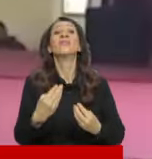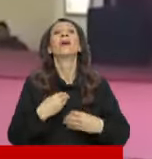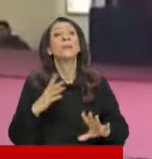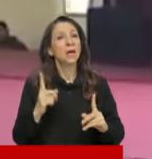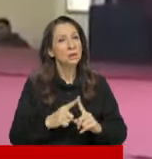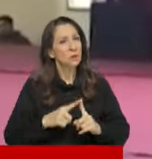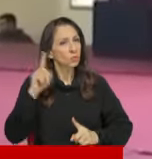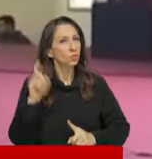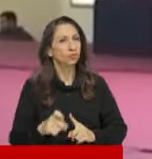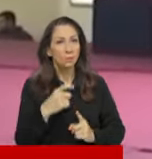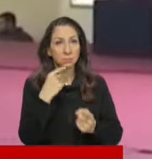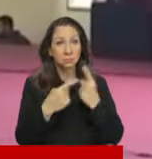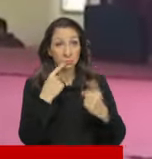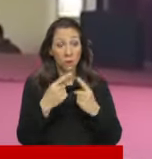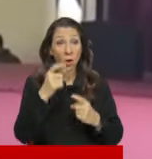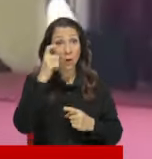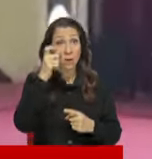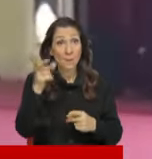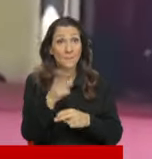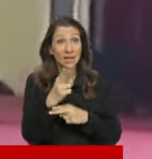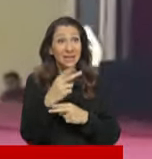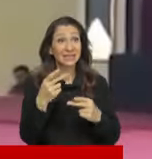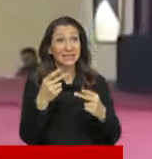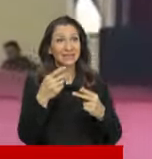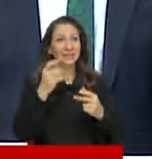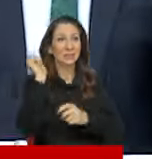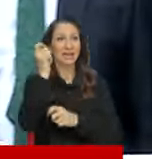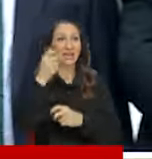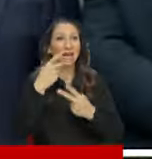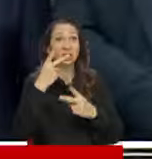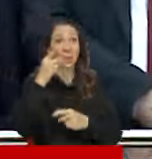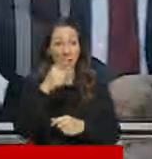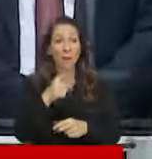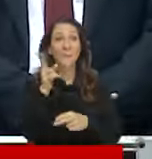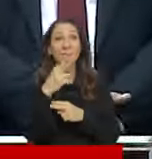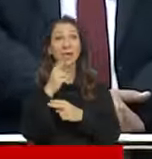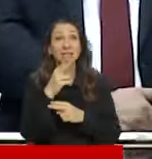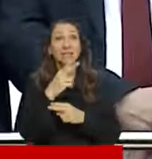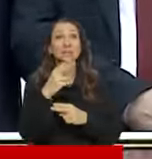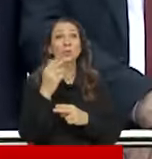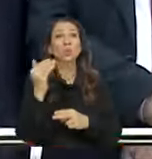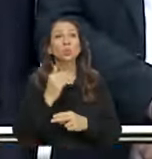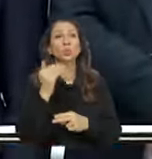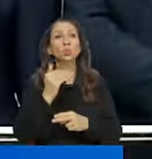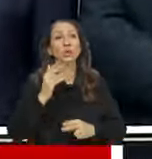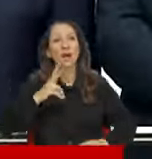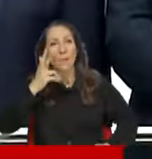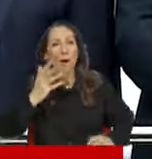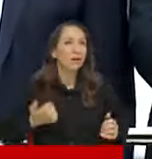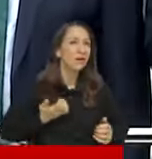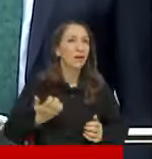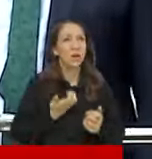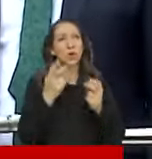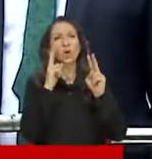hesaplaşacağız ifadeleri Özgür Özel'in Balıkesir mesaisinde verdiği yanıtlar Balıkesir ne ucuz kaba dayılar